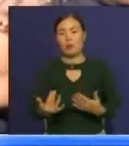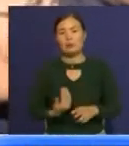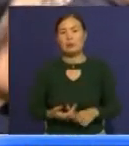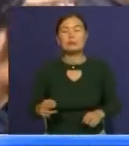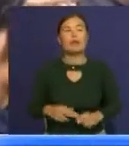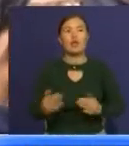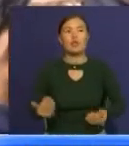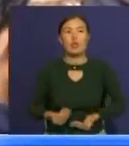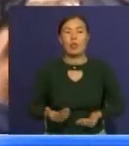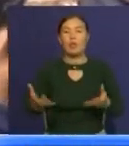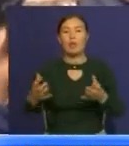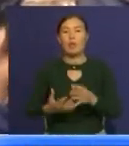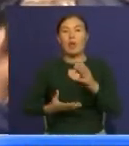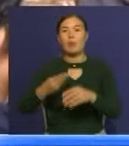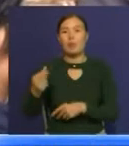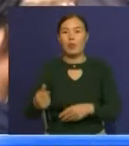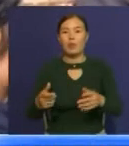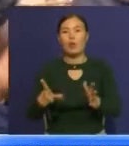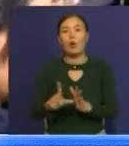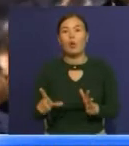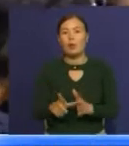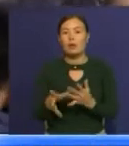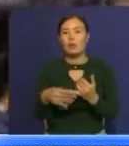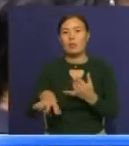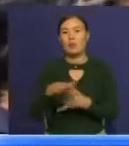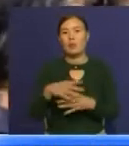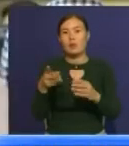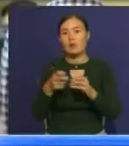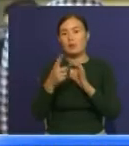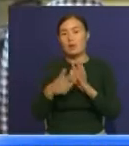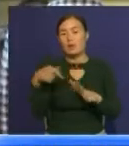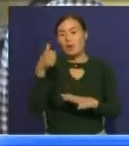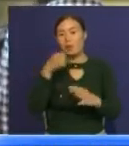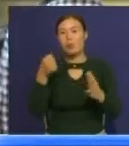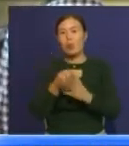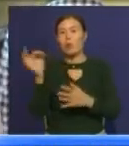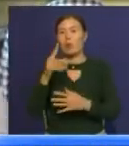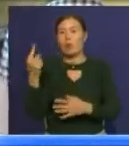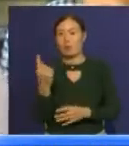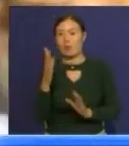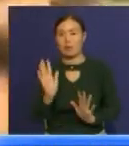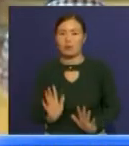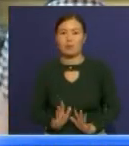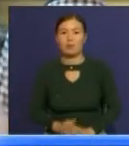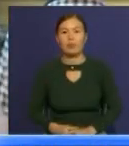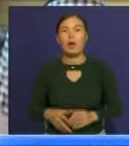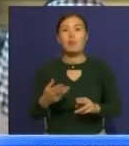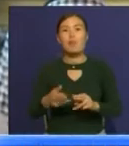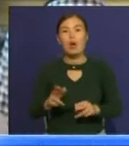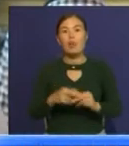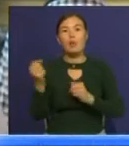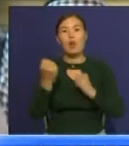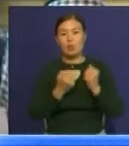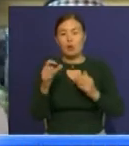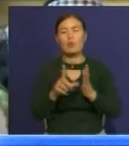уведомляли жителей о необходимости оплаты налога на имущество и землю за 2017 год до 1 октября текущего года. При этом транспортный